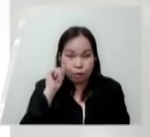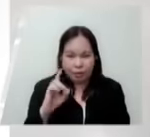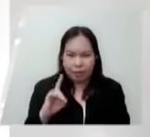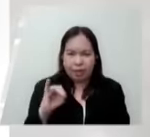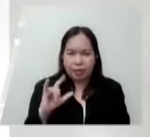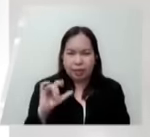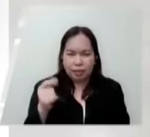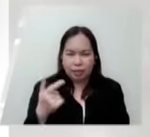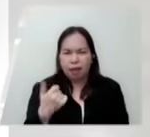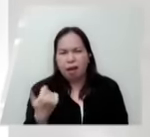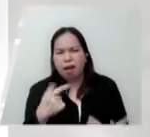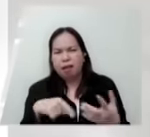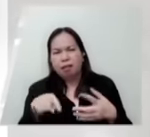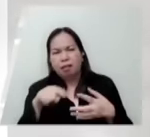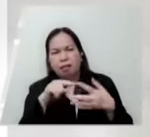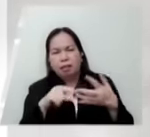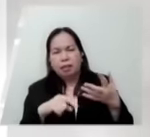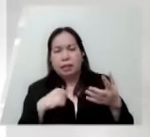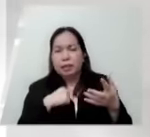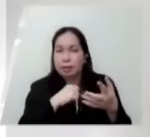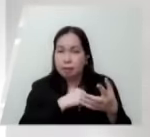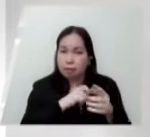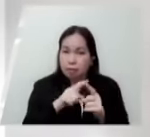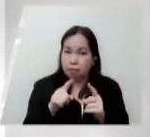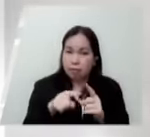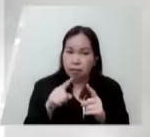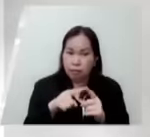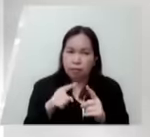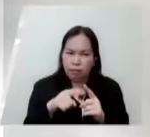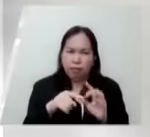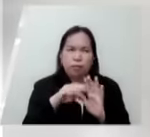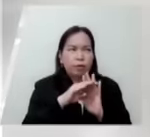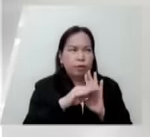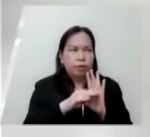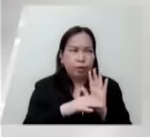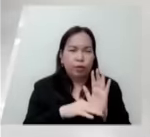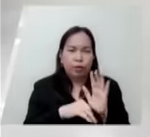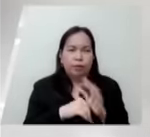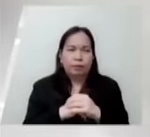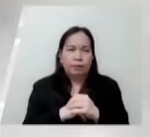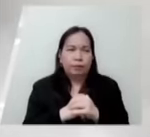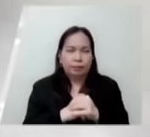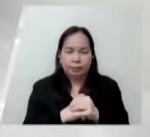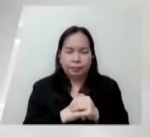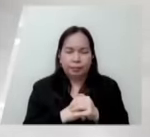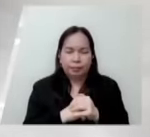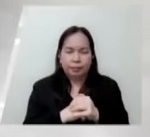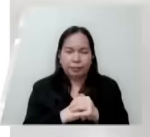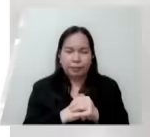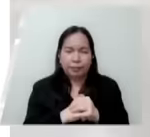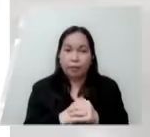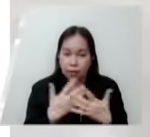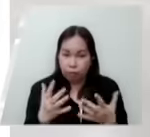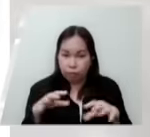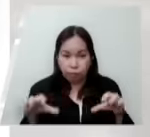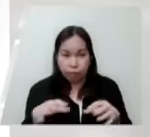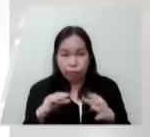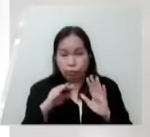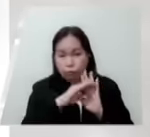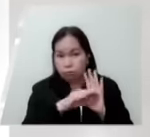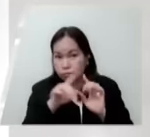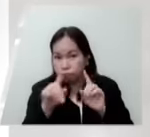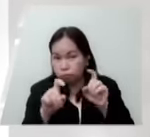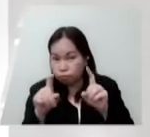gobyerno at iba pang mga personalidad ang nasa listahan ng survey ng Okta Research. Ginawa po ang survey mula March 11 hanggang